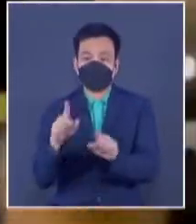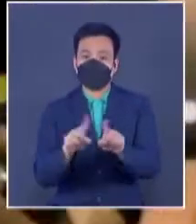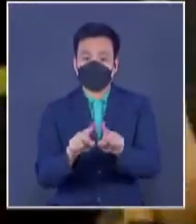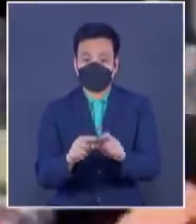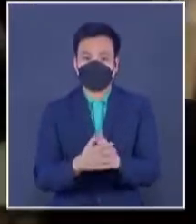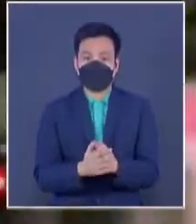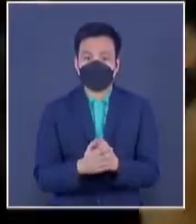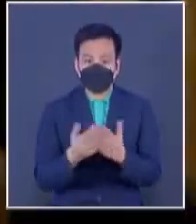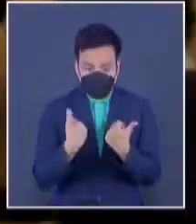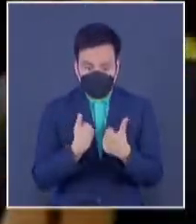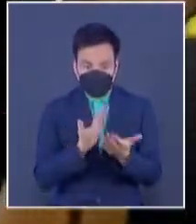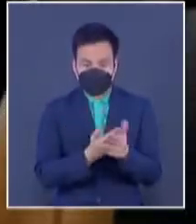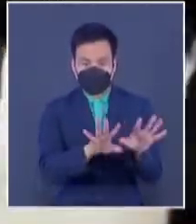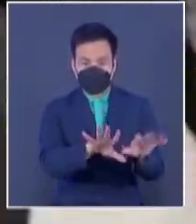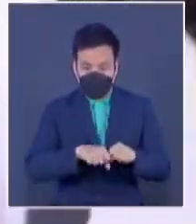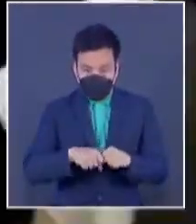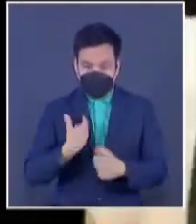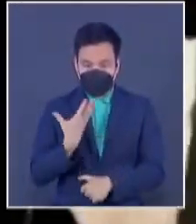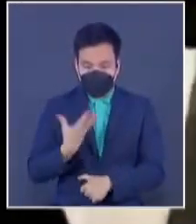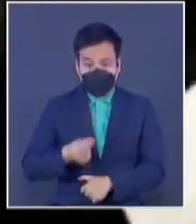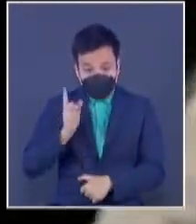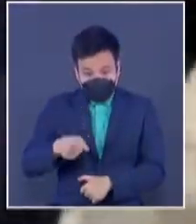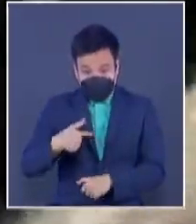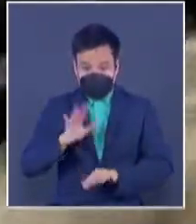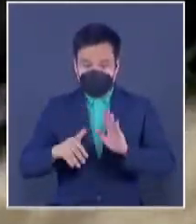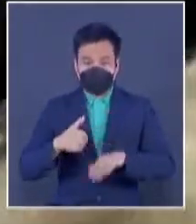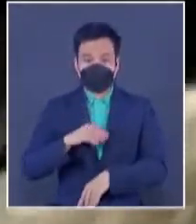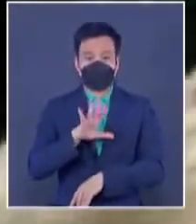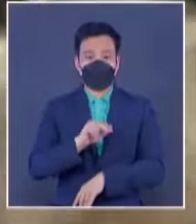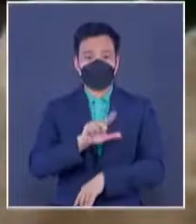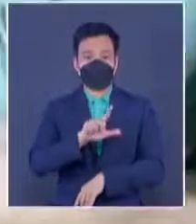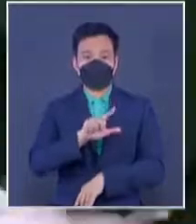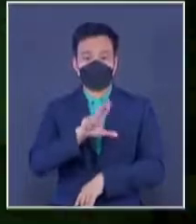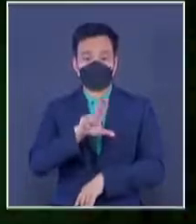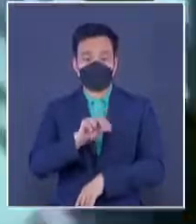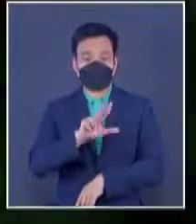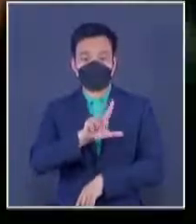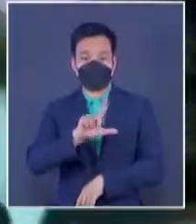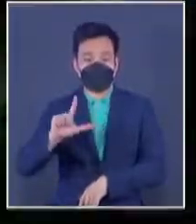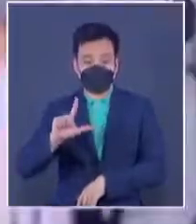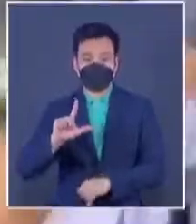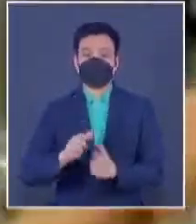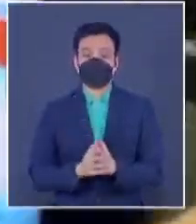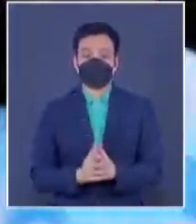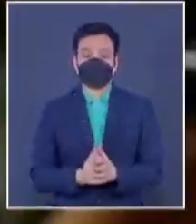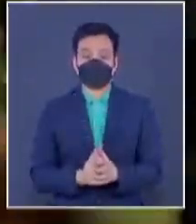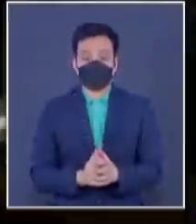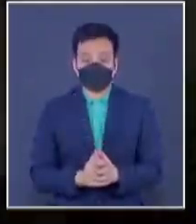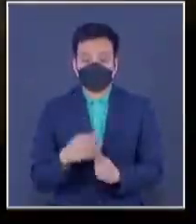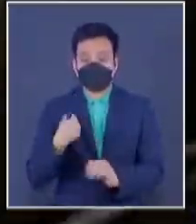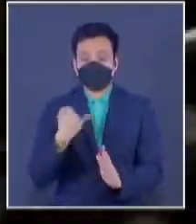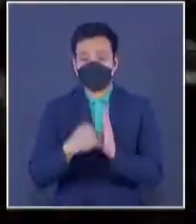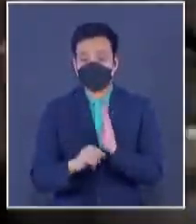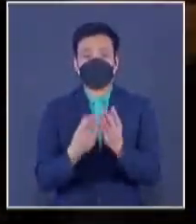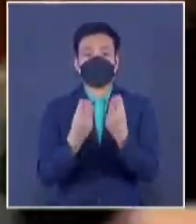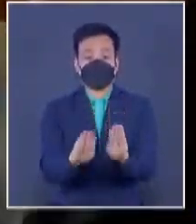ามาเนี่ยเหลือทรัพย์สินอยู่ประมาณสัก53ล้าน4แสนบาทนั่นเองครับส่วนการพิจารณาลงโทษทางวินัยผู้กำกับโจ้กับพวกรว